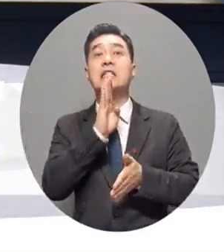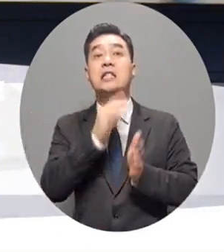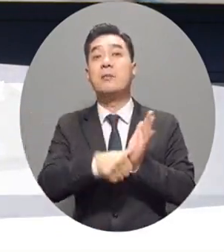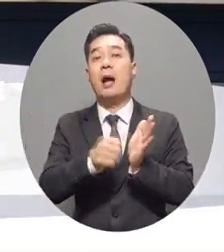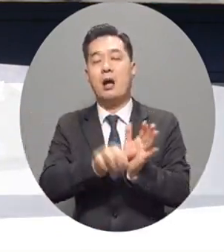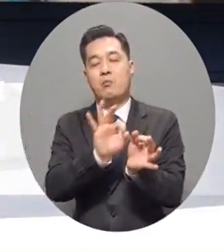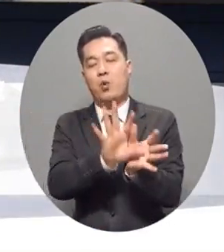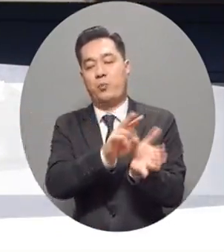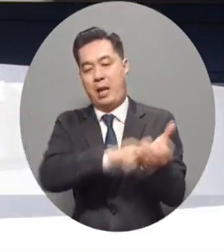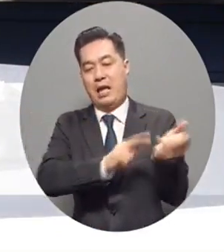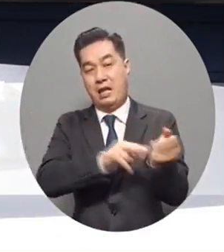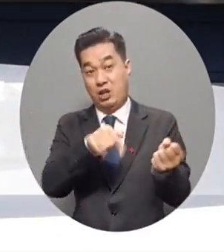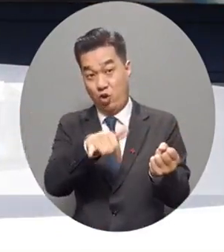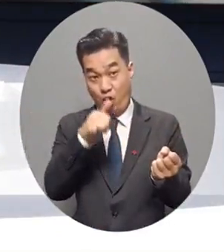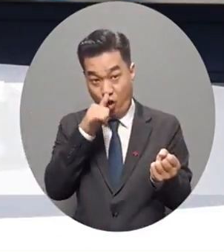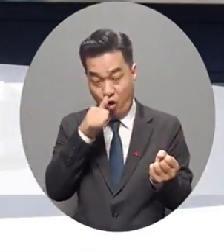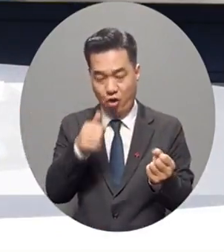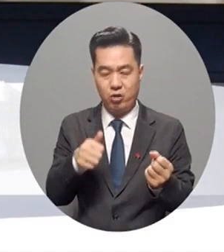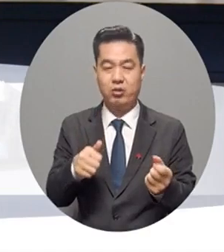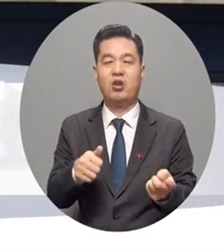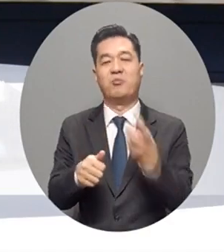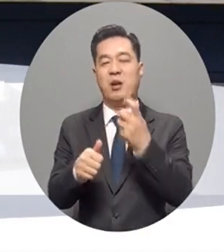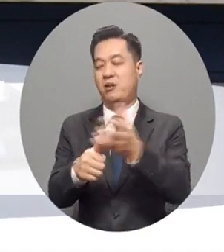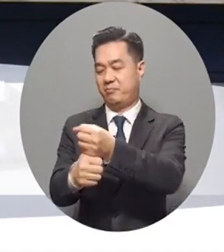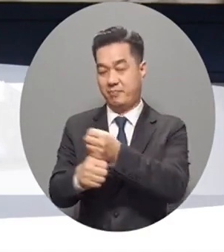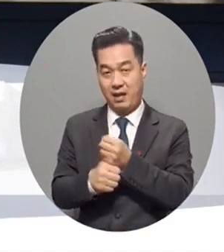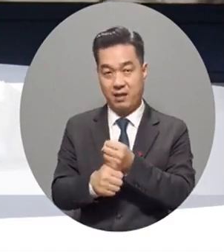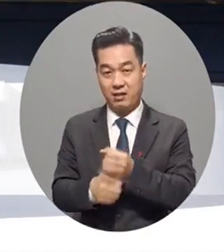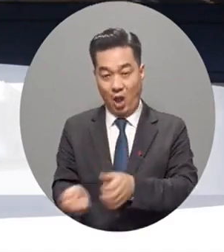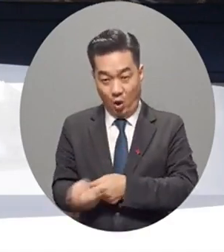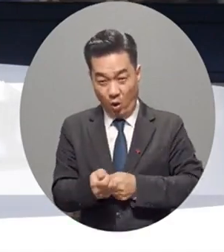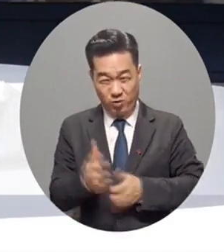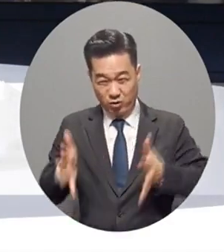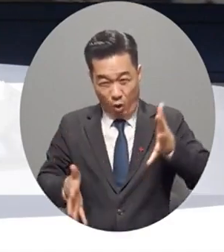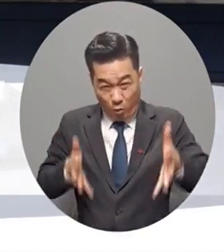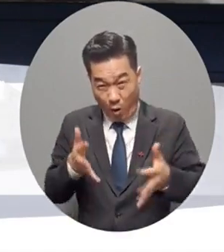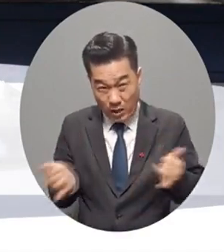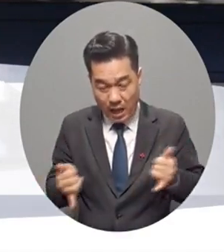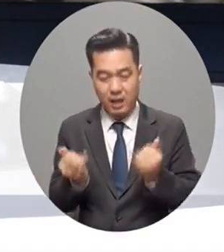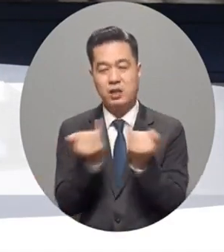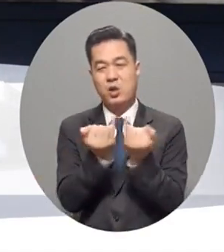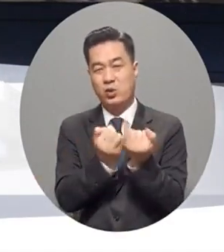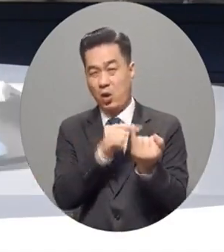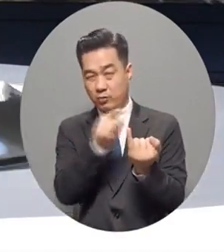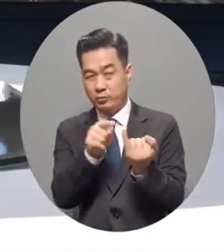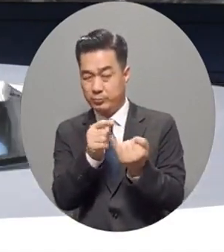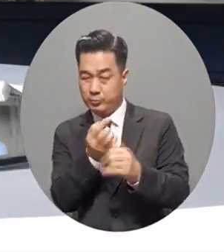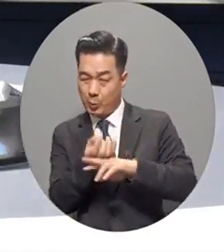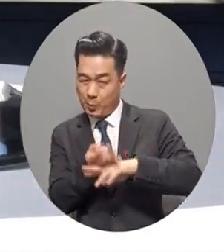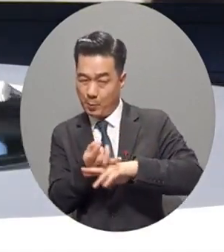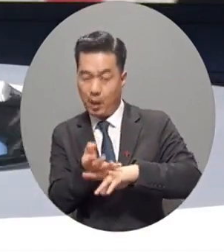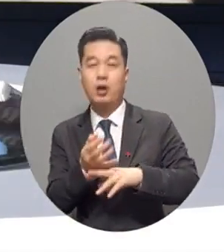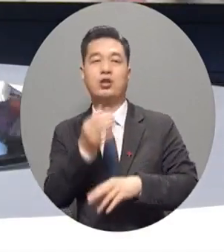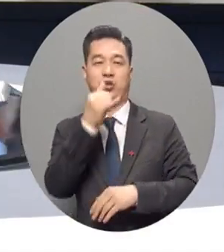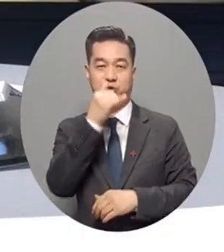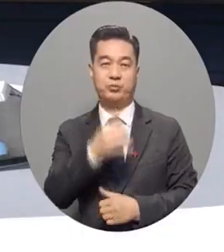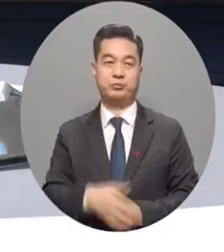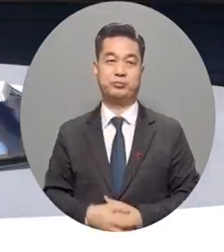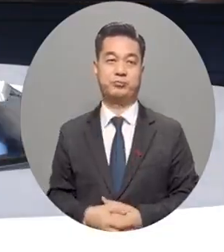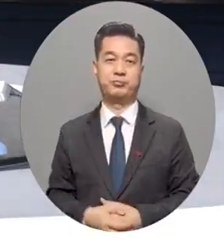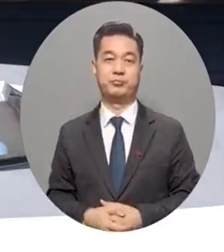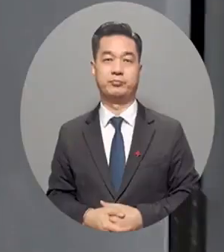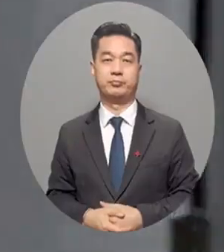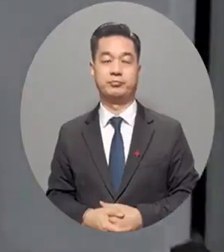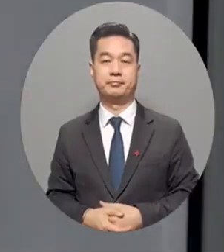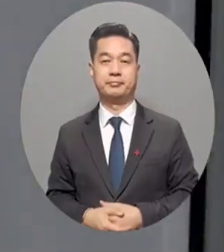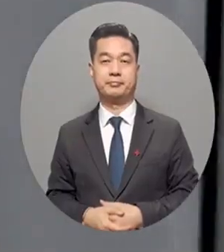업자가 붙잡혔는데요. 주로 골프 경력이 짧은 입문자나 여성들을 노렸습니다. 재은효 기자가 취재했습니다.